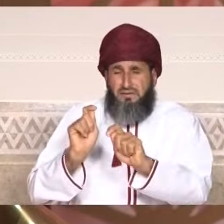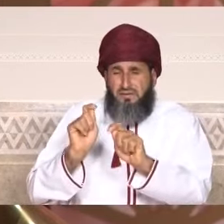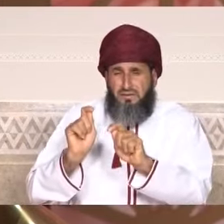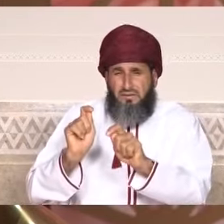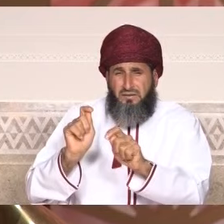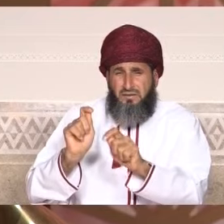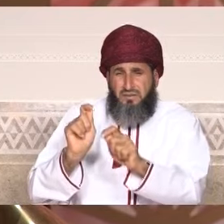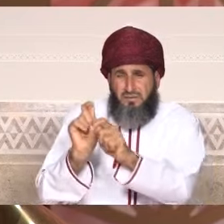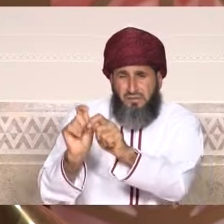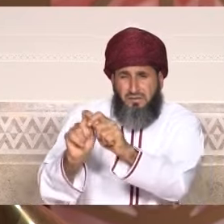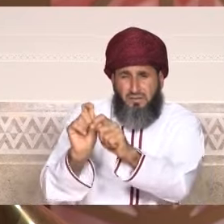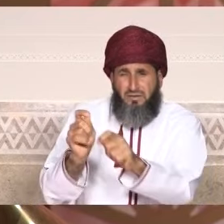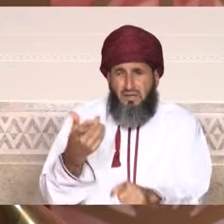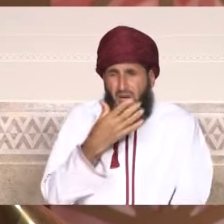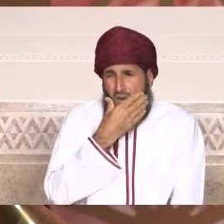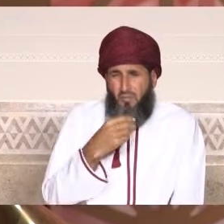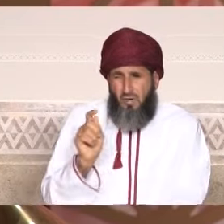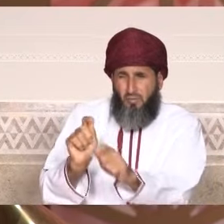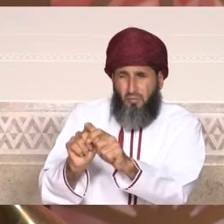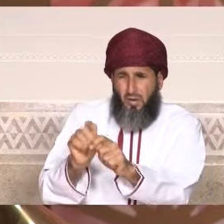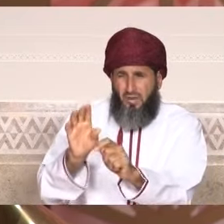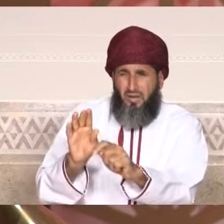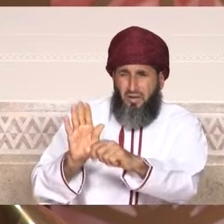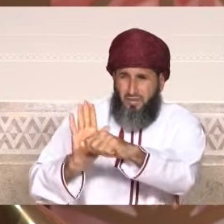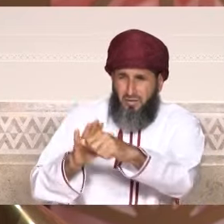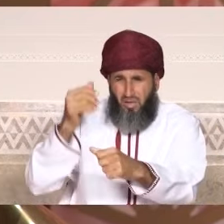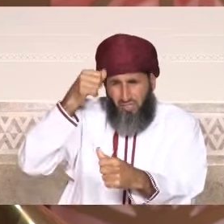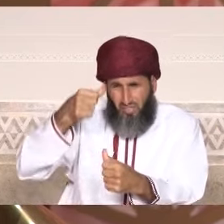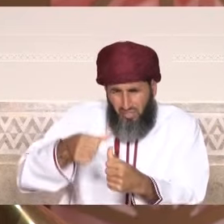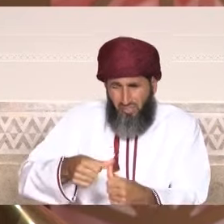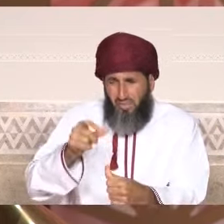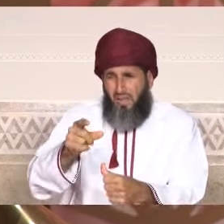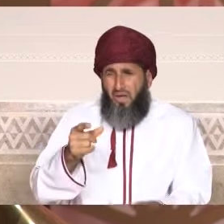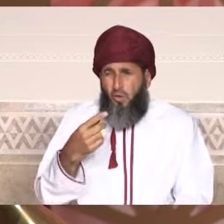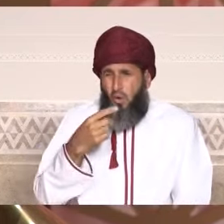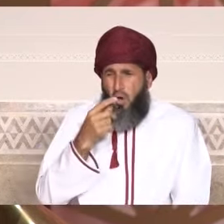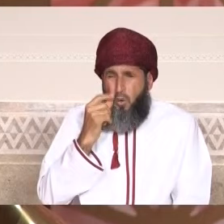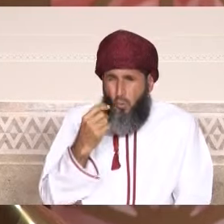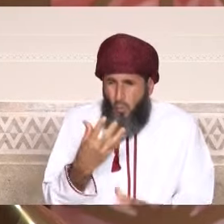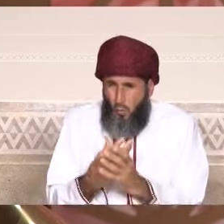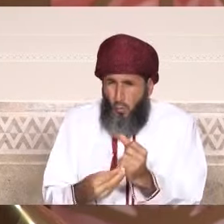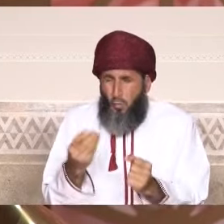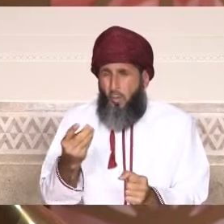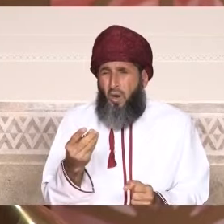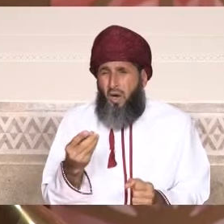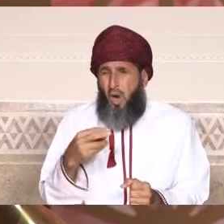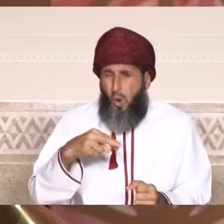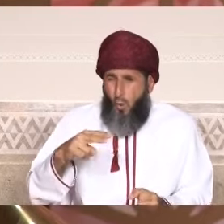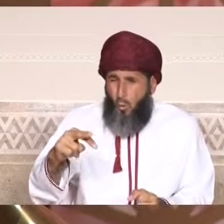فعلى الوالد أن يذكر أولاده، وعلى الأخ أن يذكر إخوانه، وعلى الصديق أن